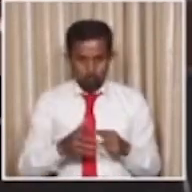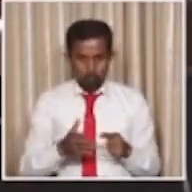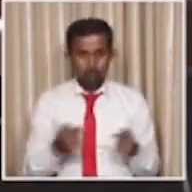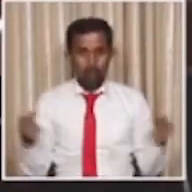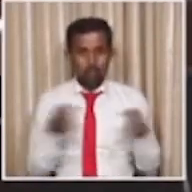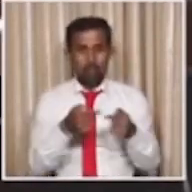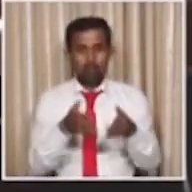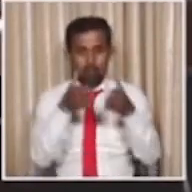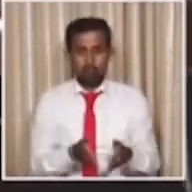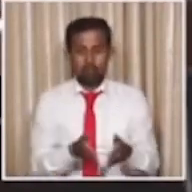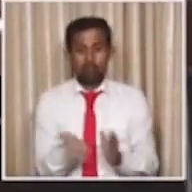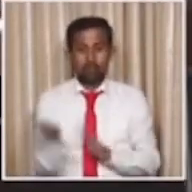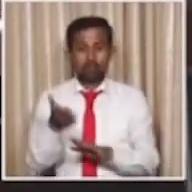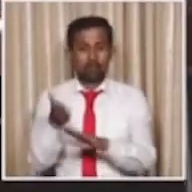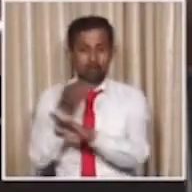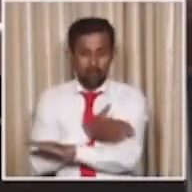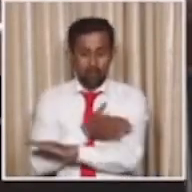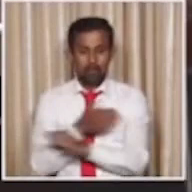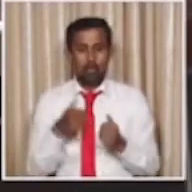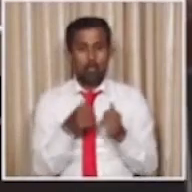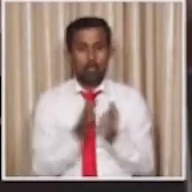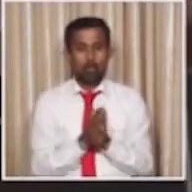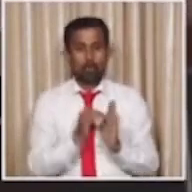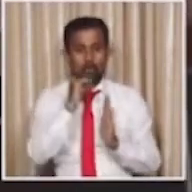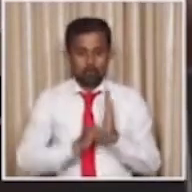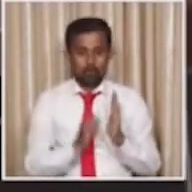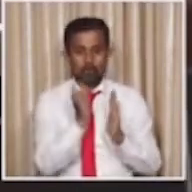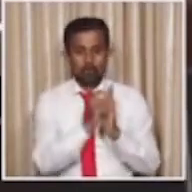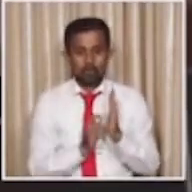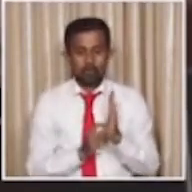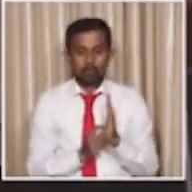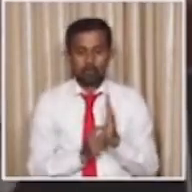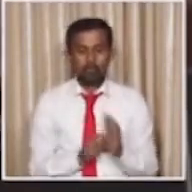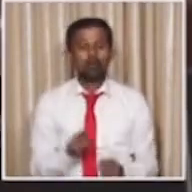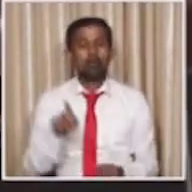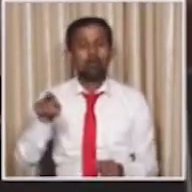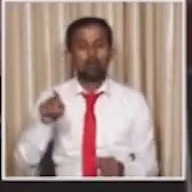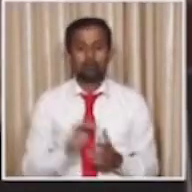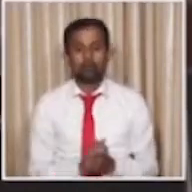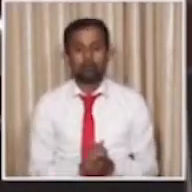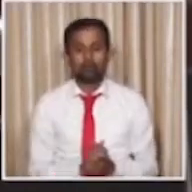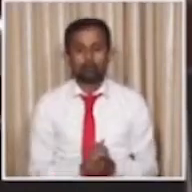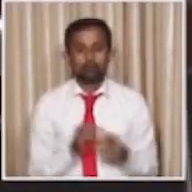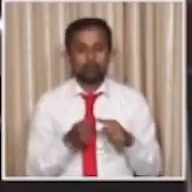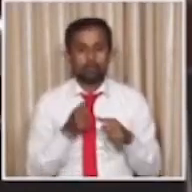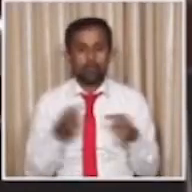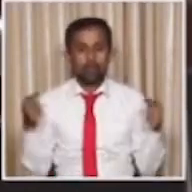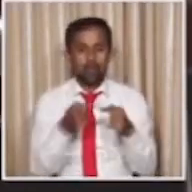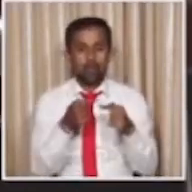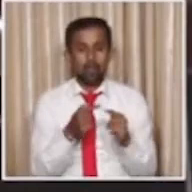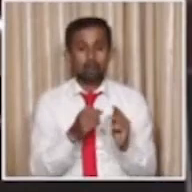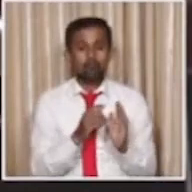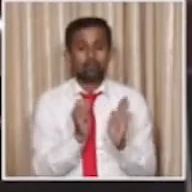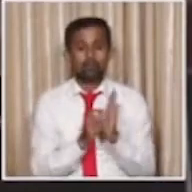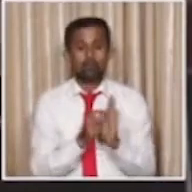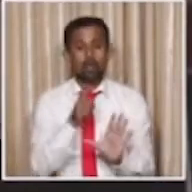ගිරිගෙන නැව යවන්න කලින් මේකෙන් වෙච්ච සමස්ත වන්දිය ගණනය කරන්න පුළුවන් මොන සැකරයටද? එක්ස්ප්‍රස් පර්ල් නැවේ වන්දිය ගණනය